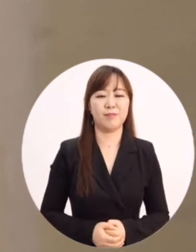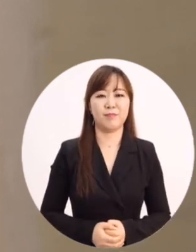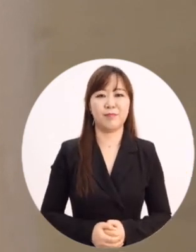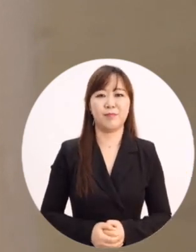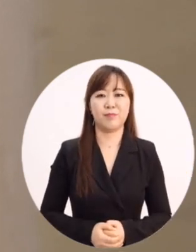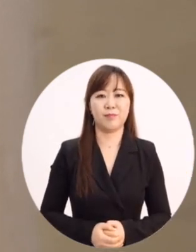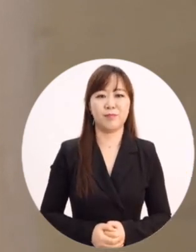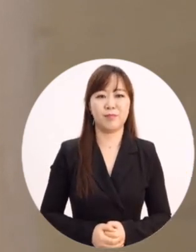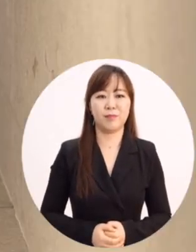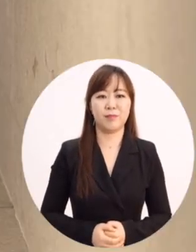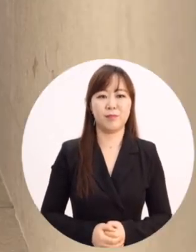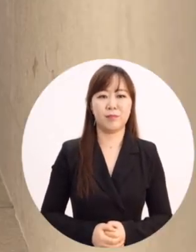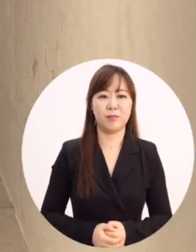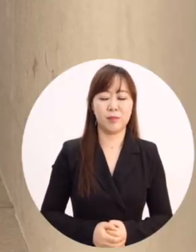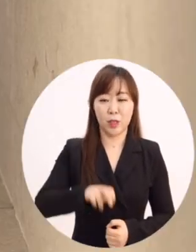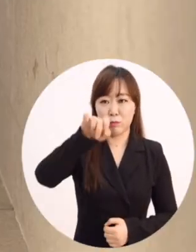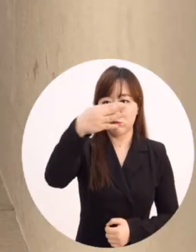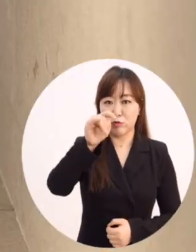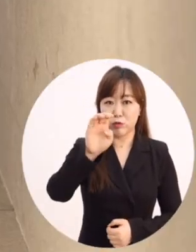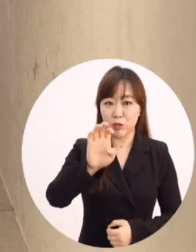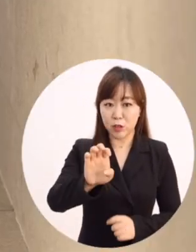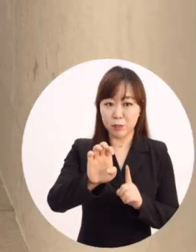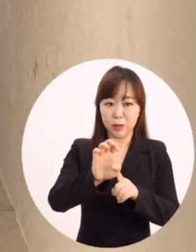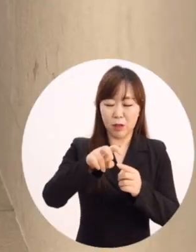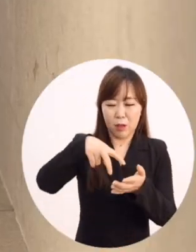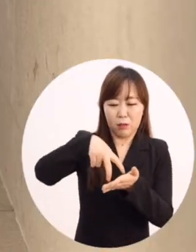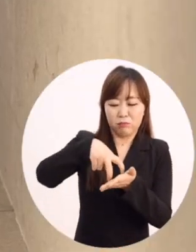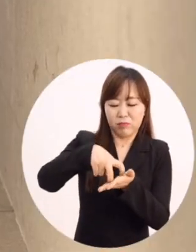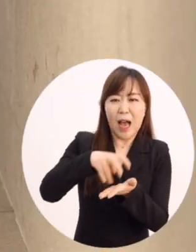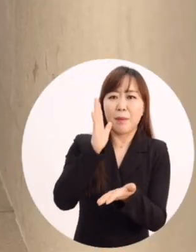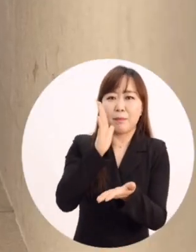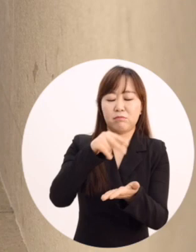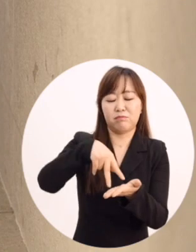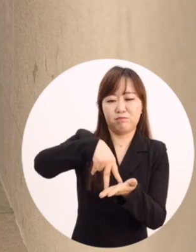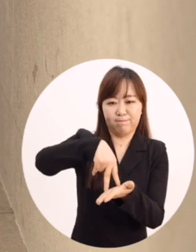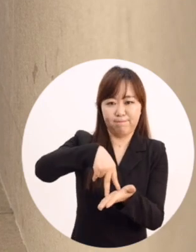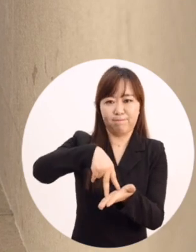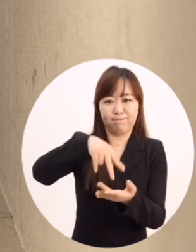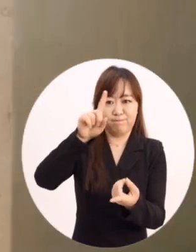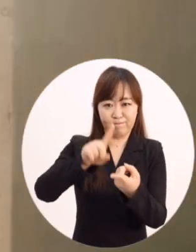밀어냅니다. 무릎은 편 상태를 유지합니다.